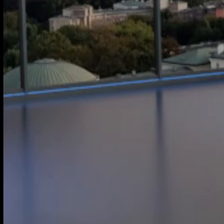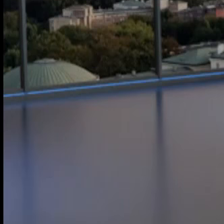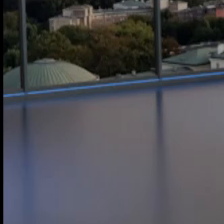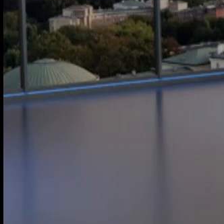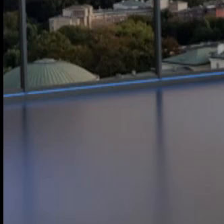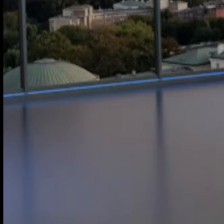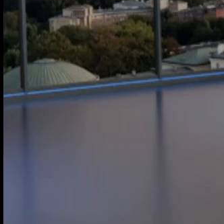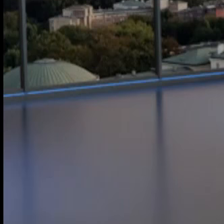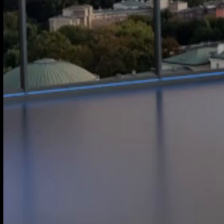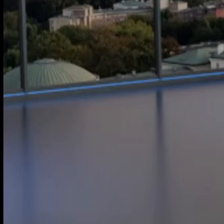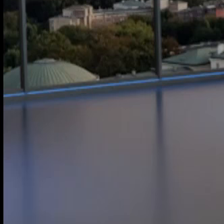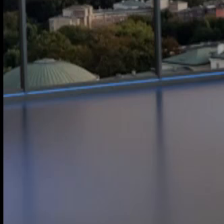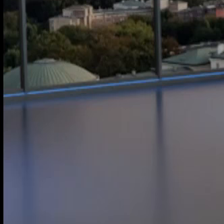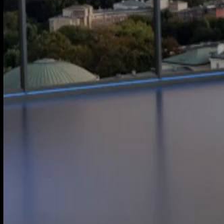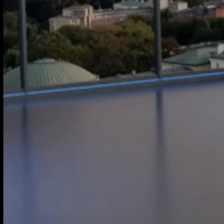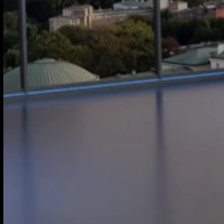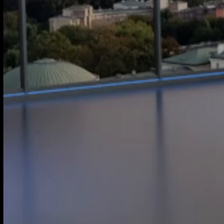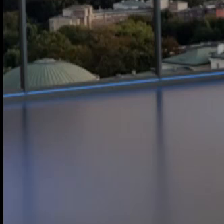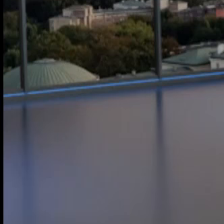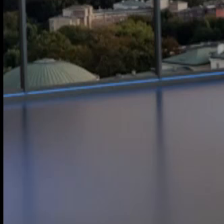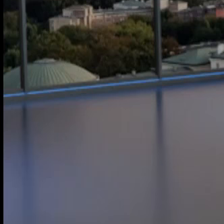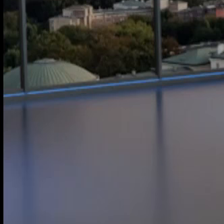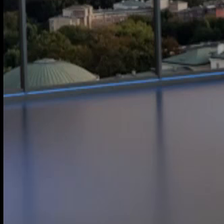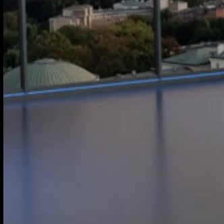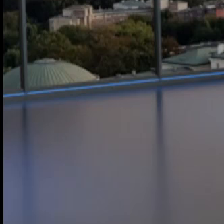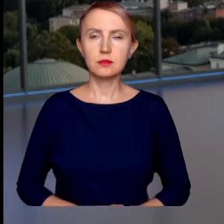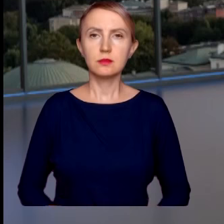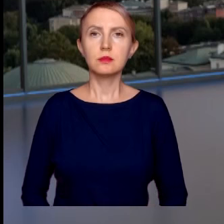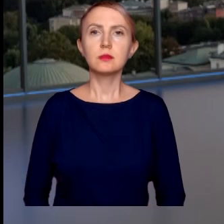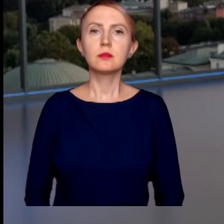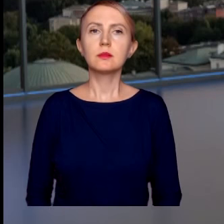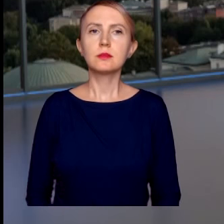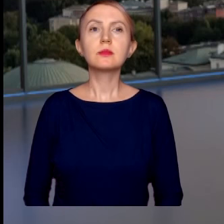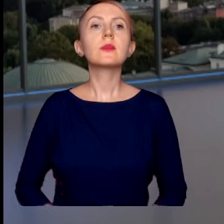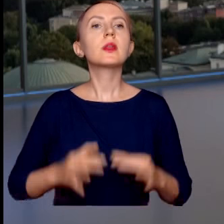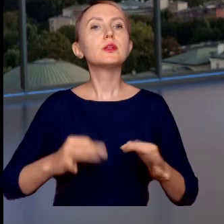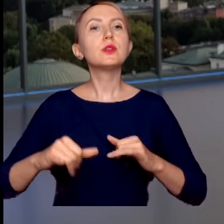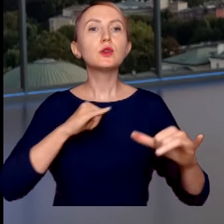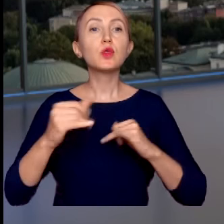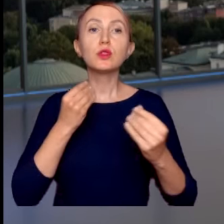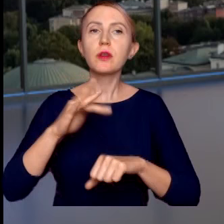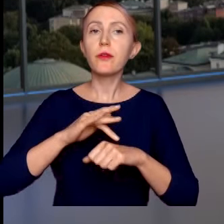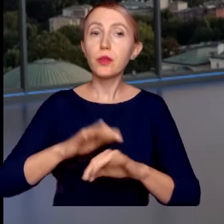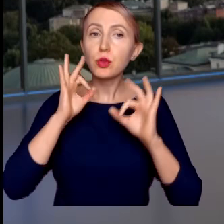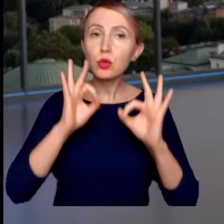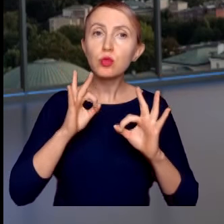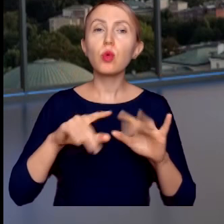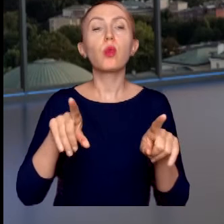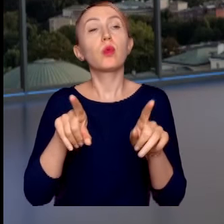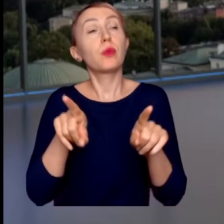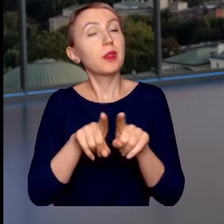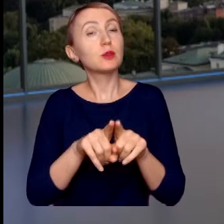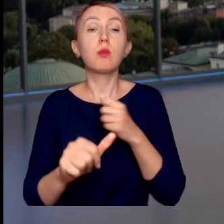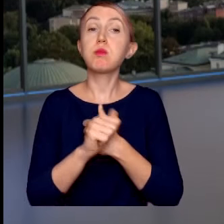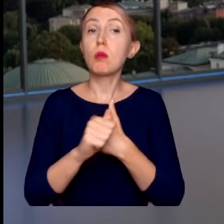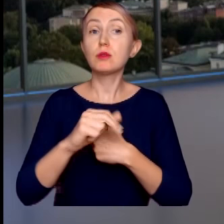To, że dzisiaj rząd jeszcze trzyma się wysoko, to też jest efekt między innymi takiej flagi tego, że przy